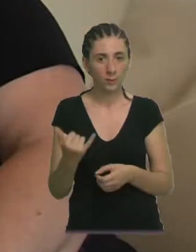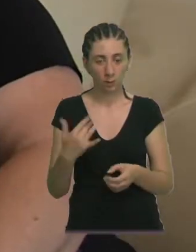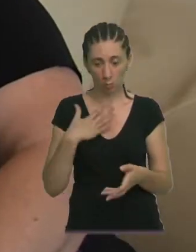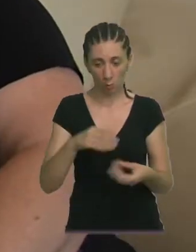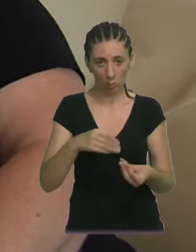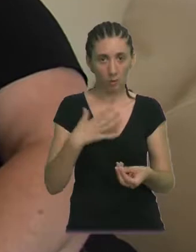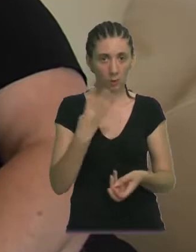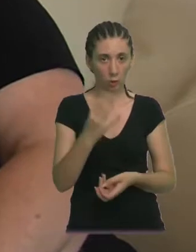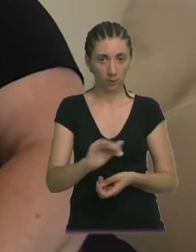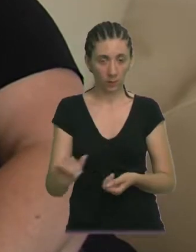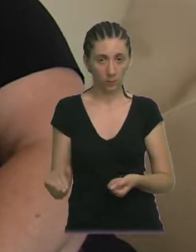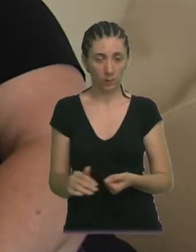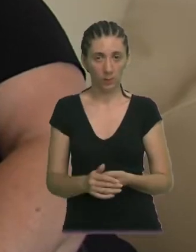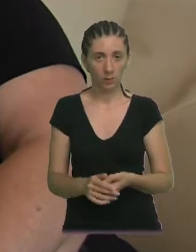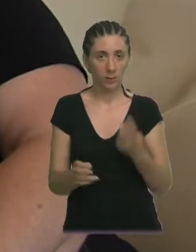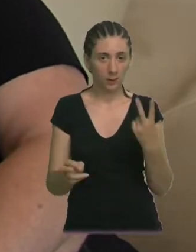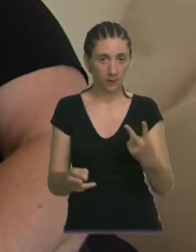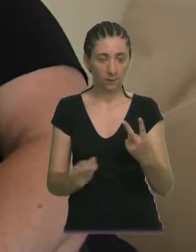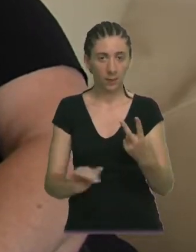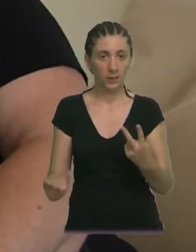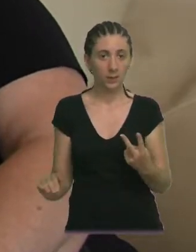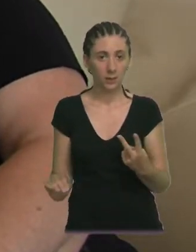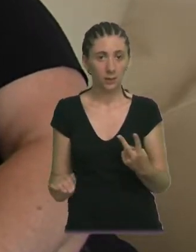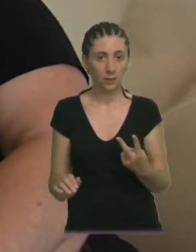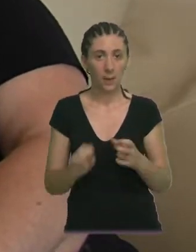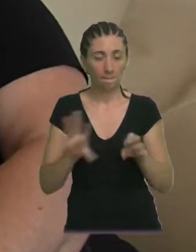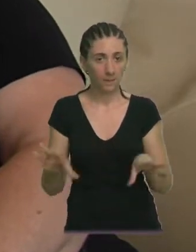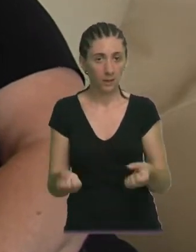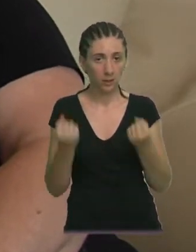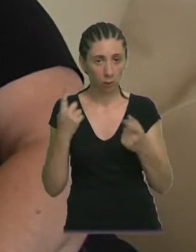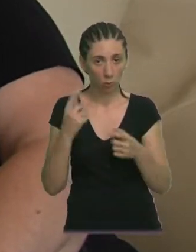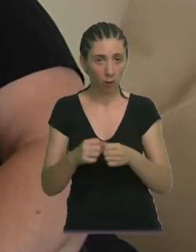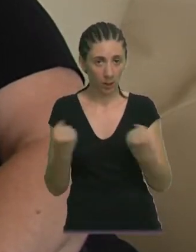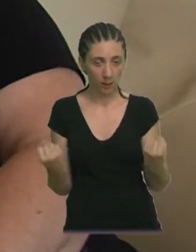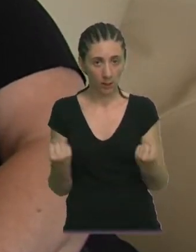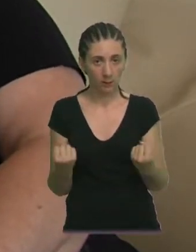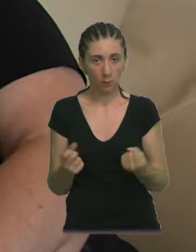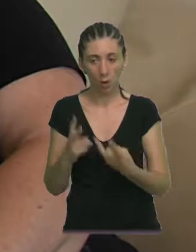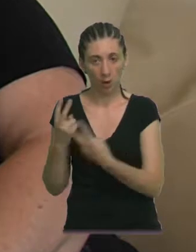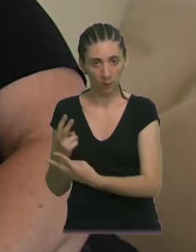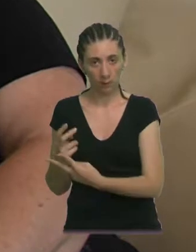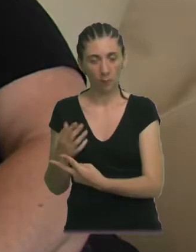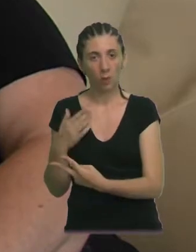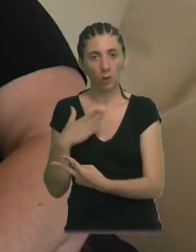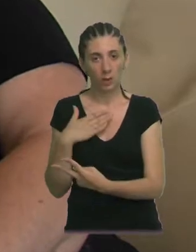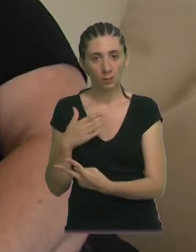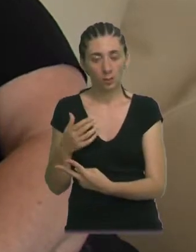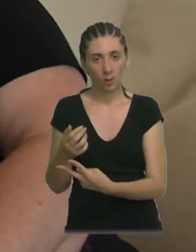u svojoj obitelji 4 djece. Dvoje djece je bez teškoća u razvoju, a dvoje je